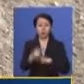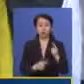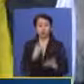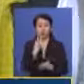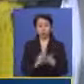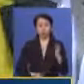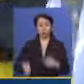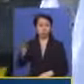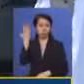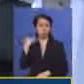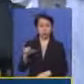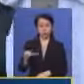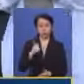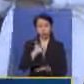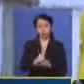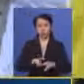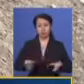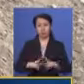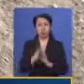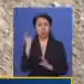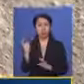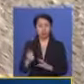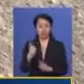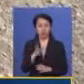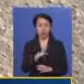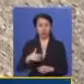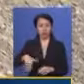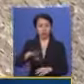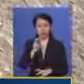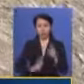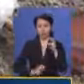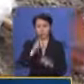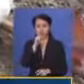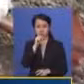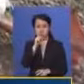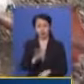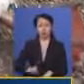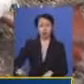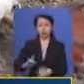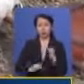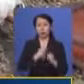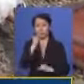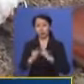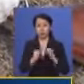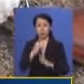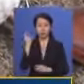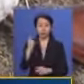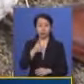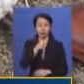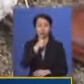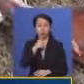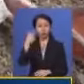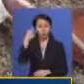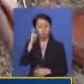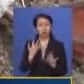убытки. В минувшую субботу вице-министр сельского хозяйства посетила все птицефабрики нашего региона, пообщалась с хозяевами и попыталась